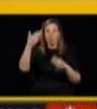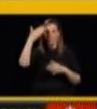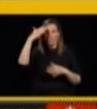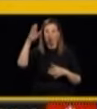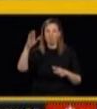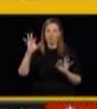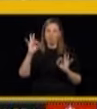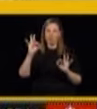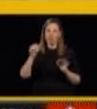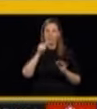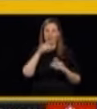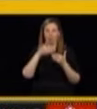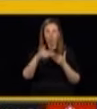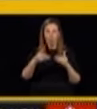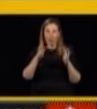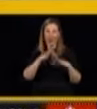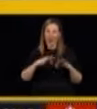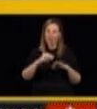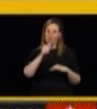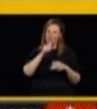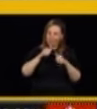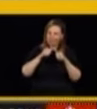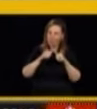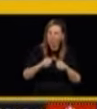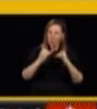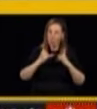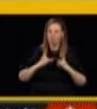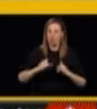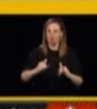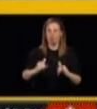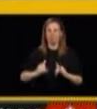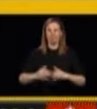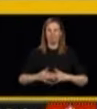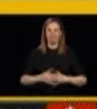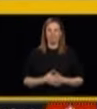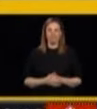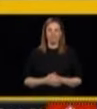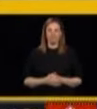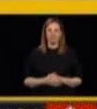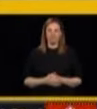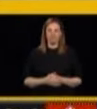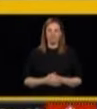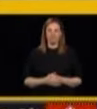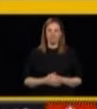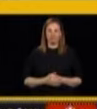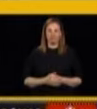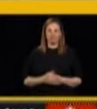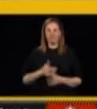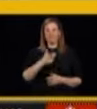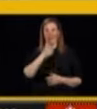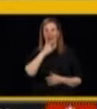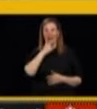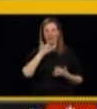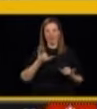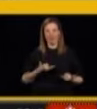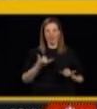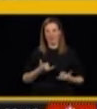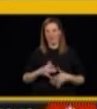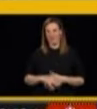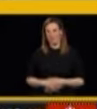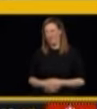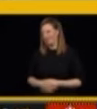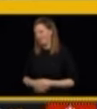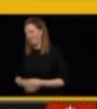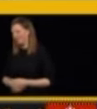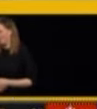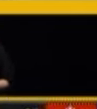courage et persister. Maintenant, en anglais. Good afternoon. Today's numbers